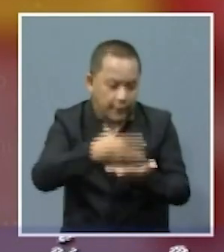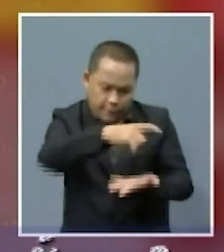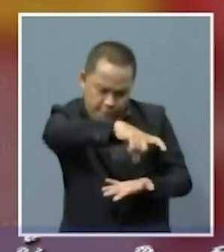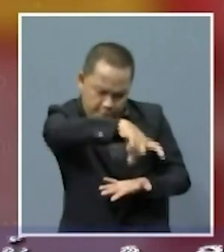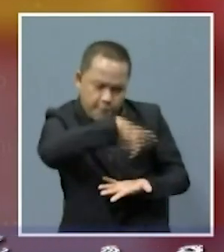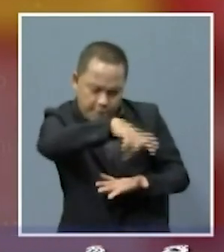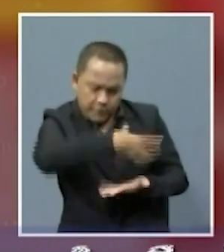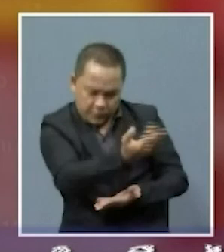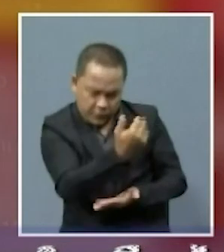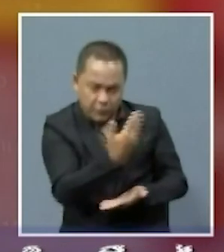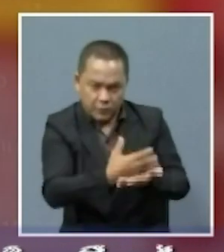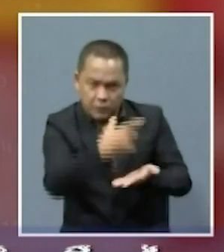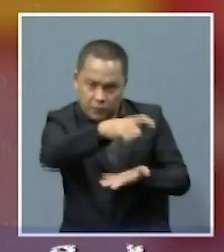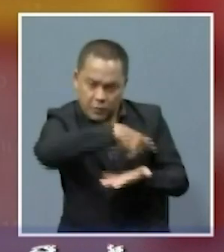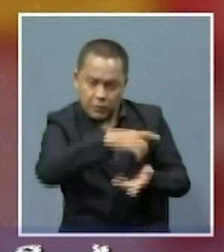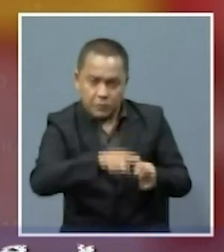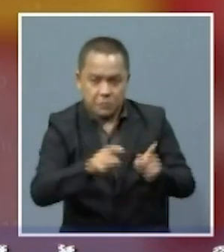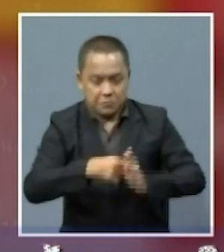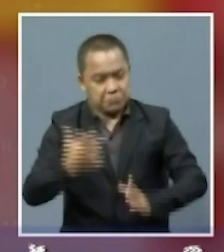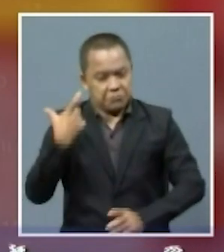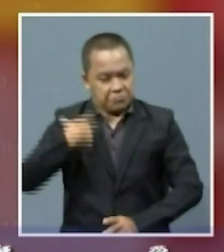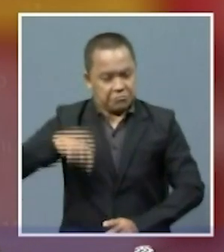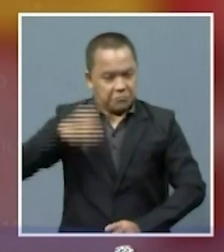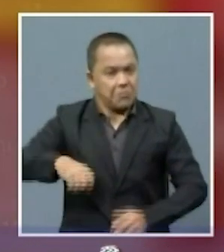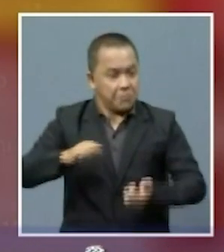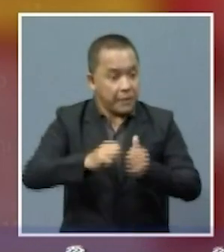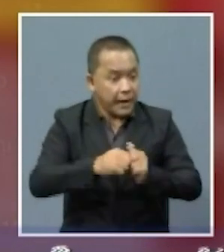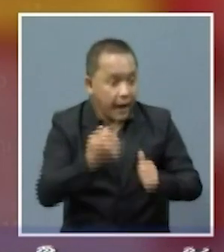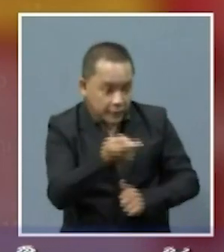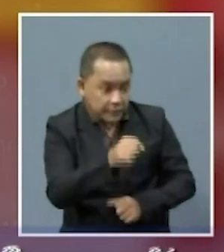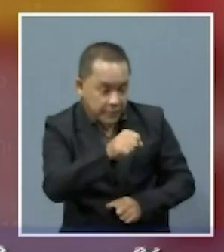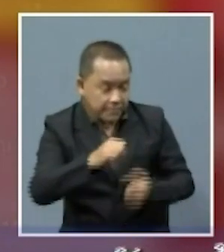อนเงินค่ะหลายๆคนเจอบอกว่าเป็นทนายความมีปัญห